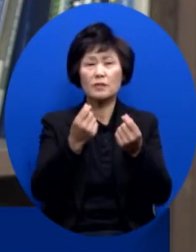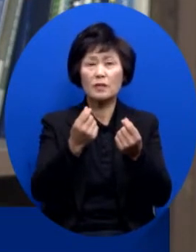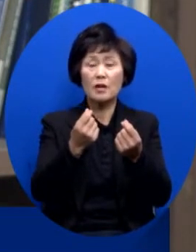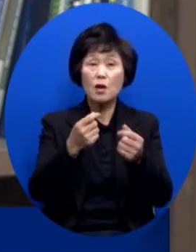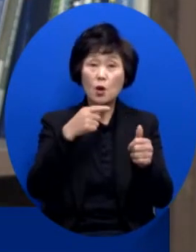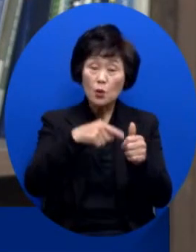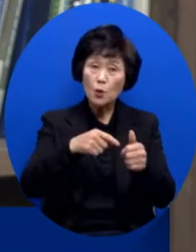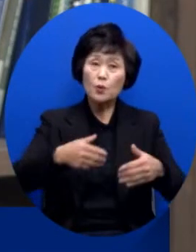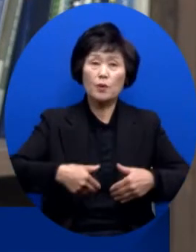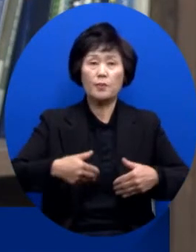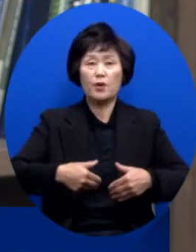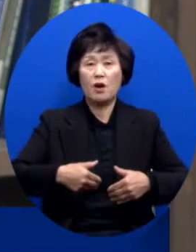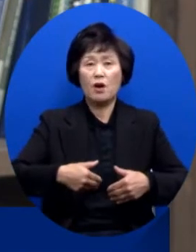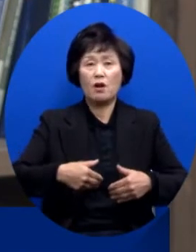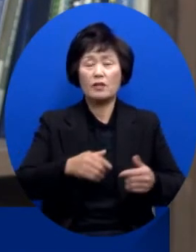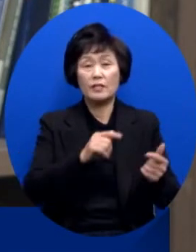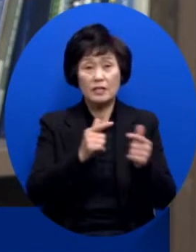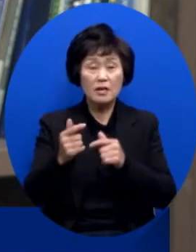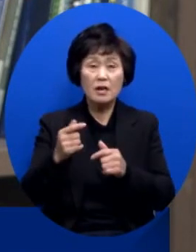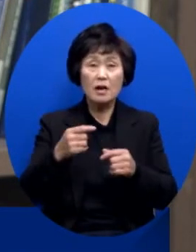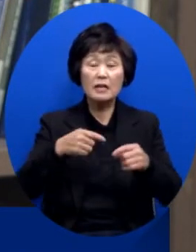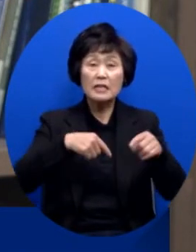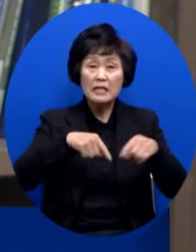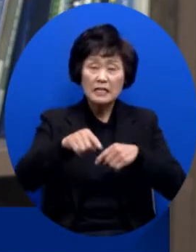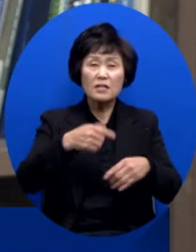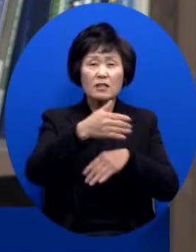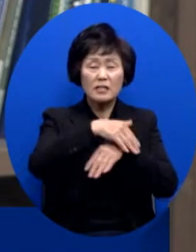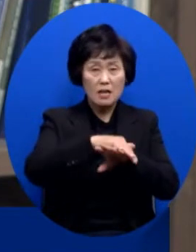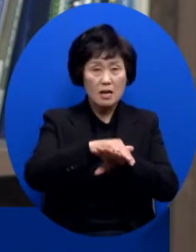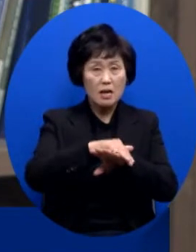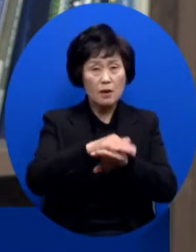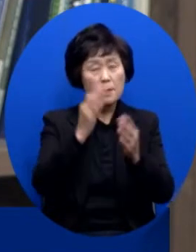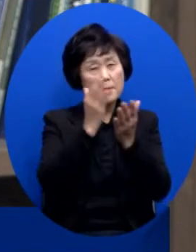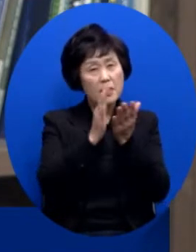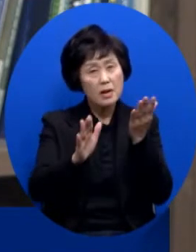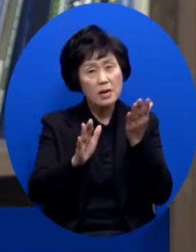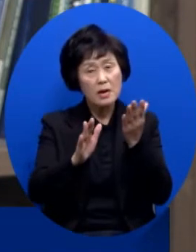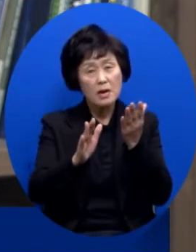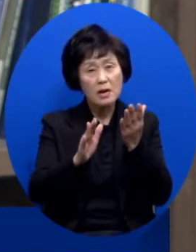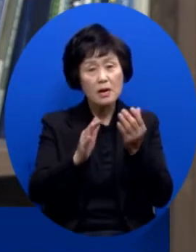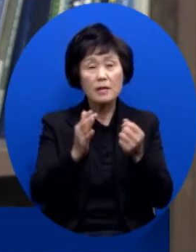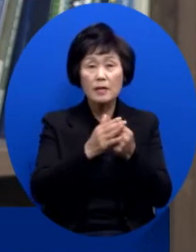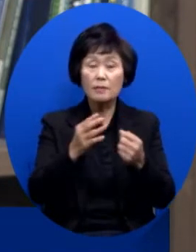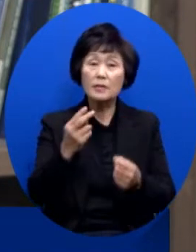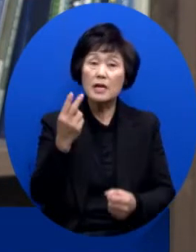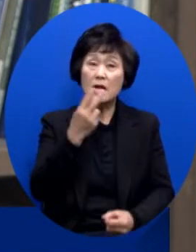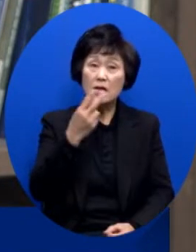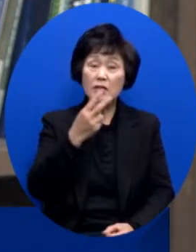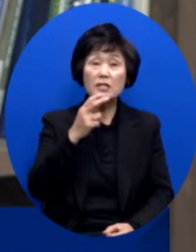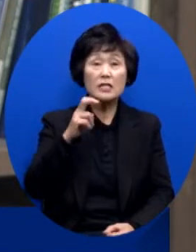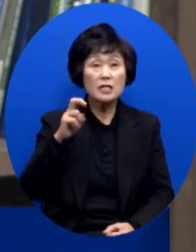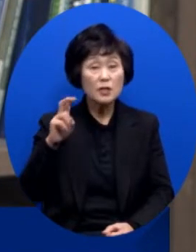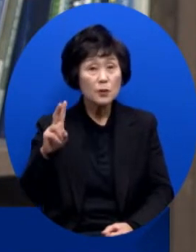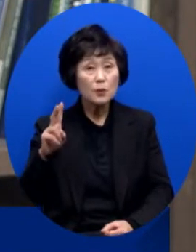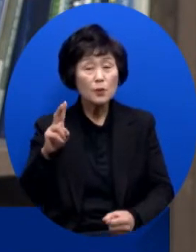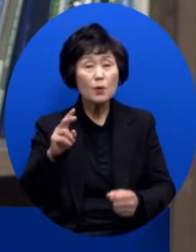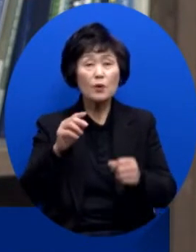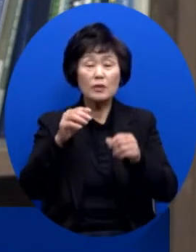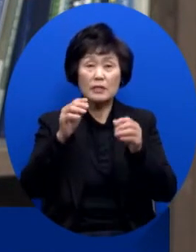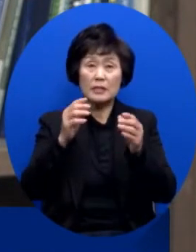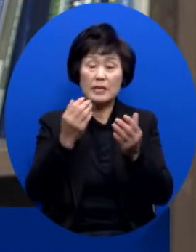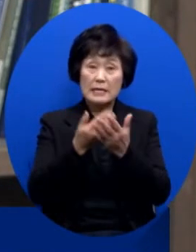필요하고 인 정책이 안맞는거 충분하고 있고 202 렇게 전 개정 교육과정이 진행되는 동안에는